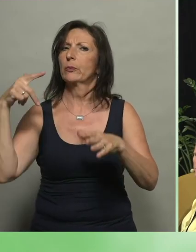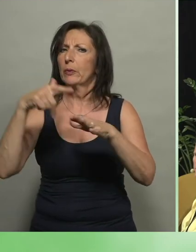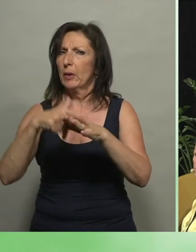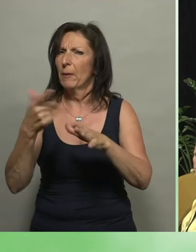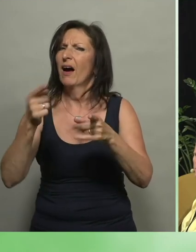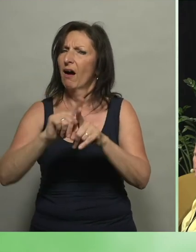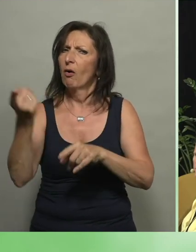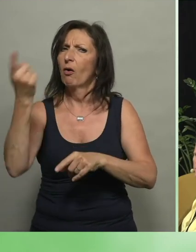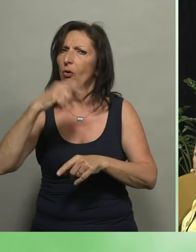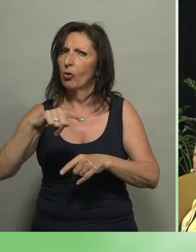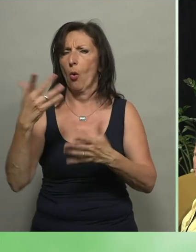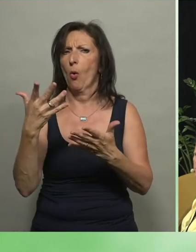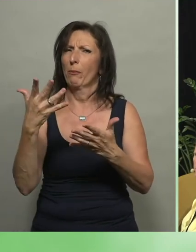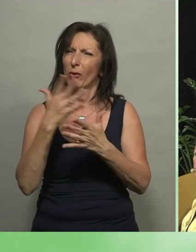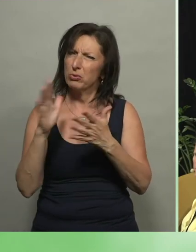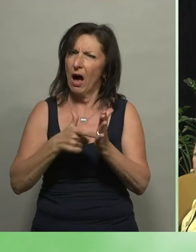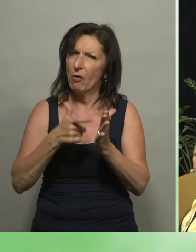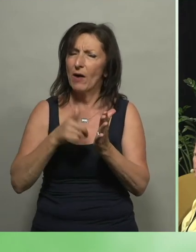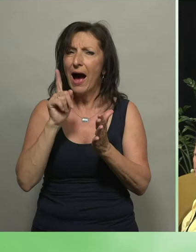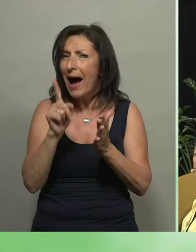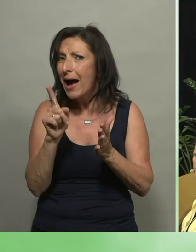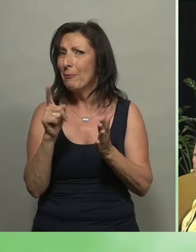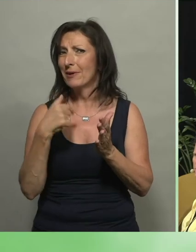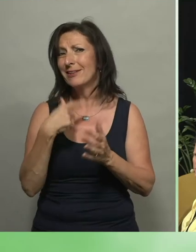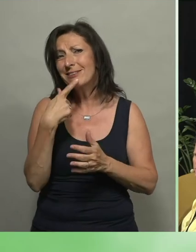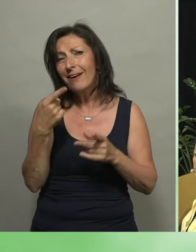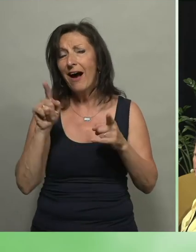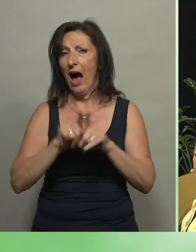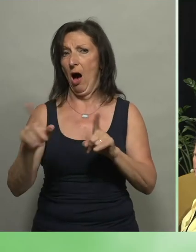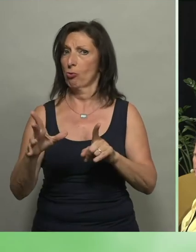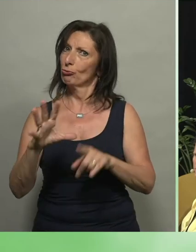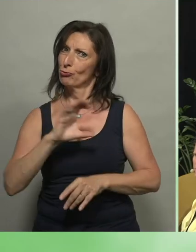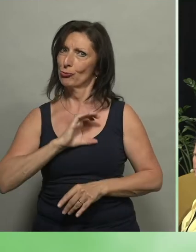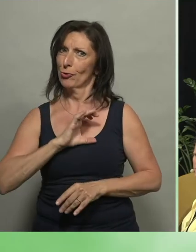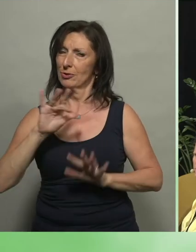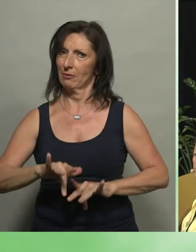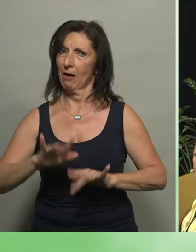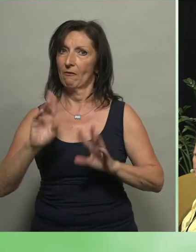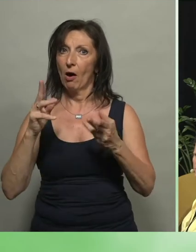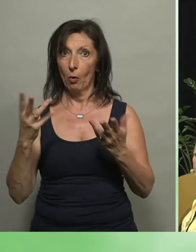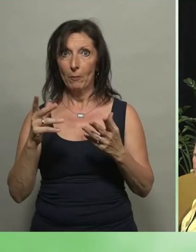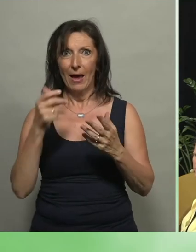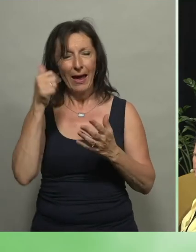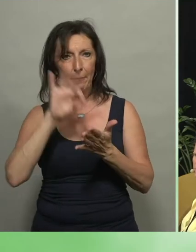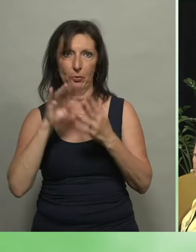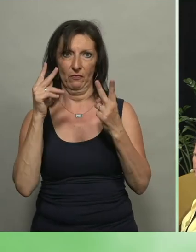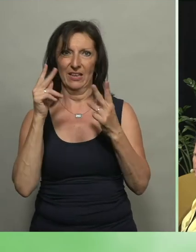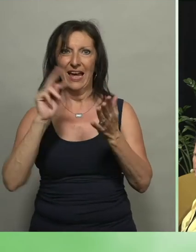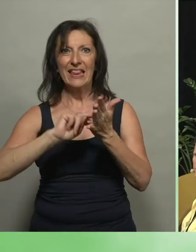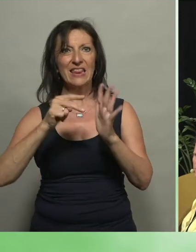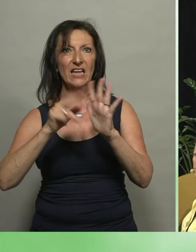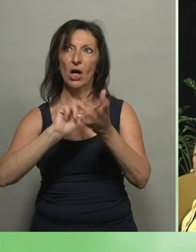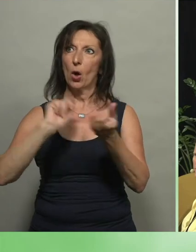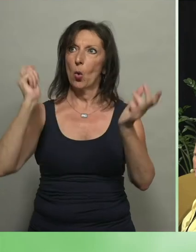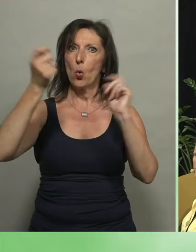Sicht auch große Chancen bieten. Der wichtige Punkt aus meiner Sicht ist, dass der technologische Wandel nicht etwas ist, was